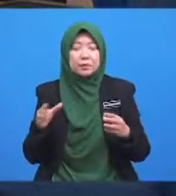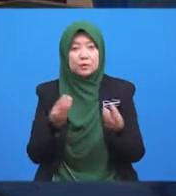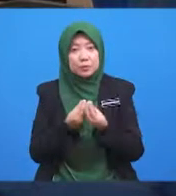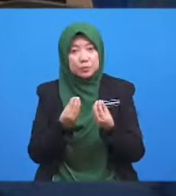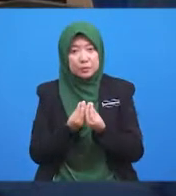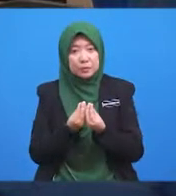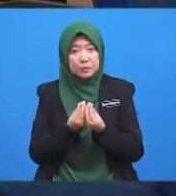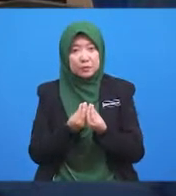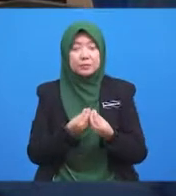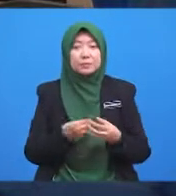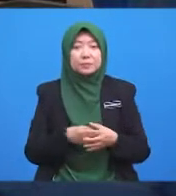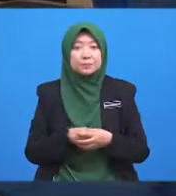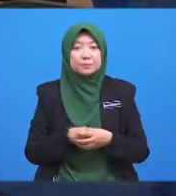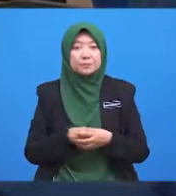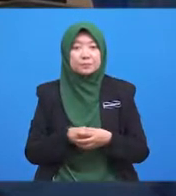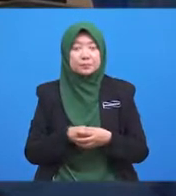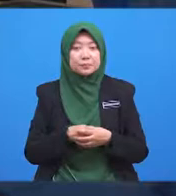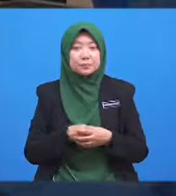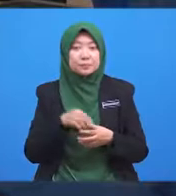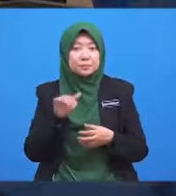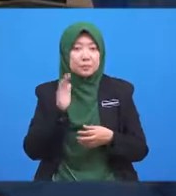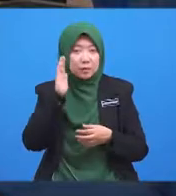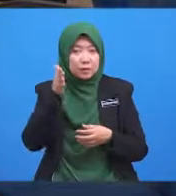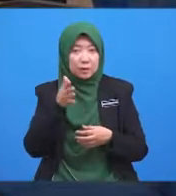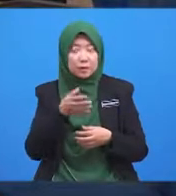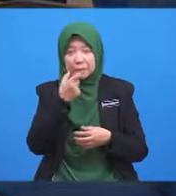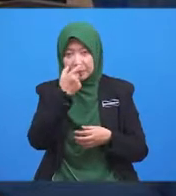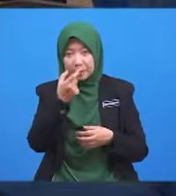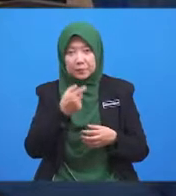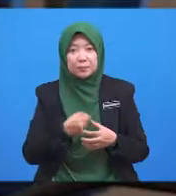jumlah gentian-gentian saraf yang akan dipengaruhi.